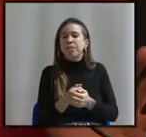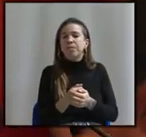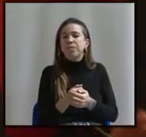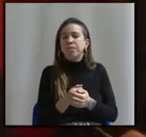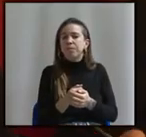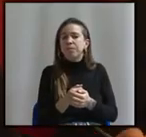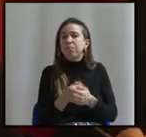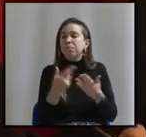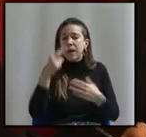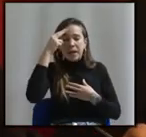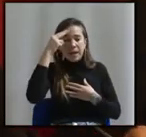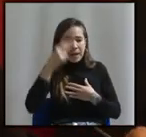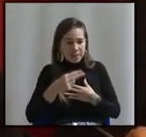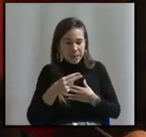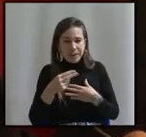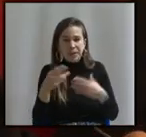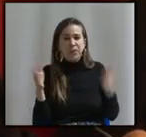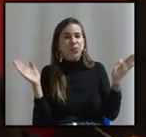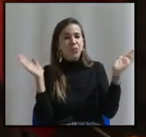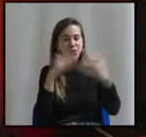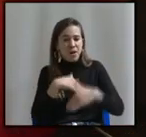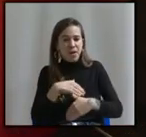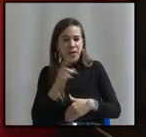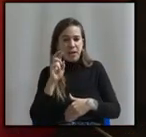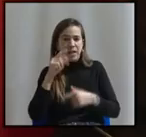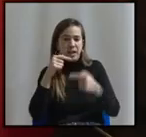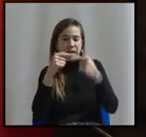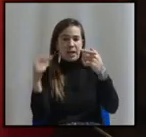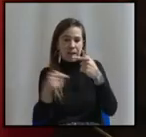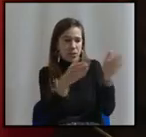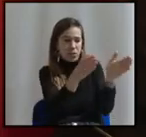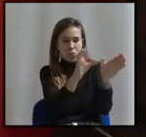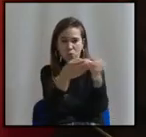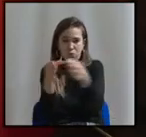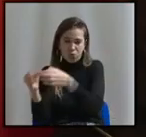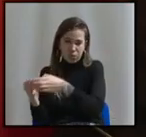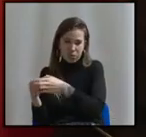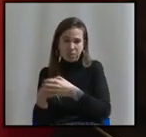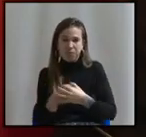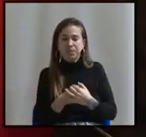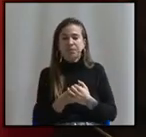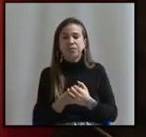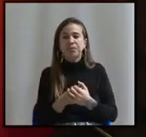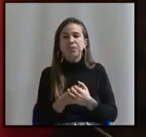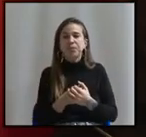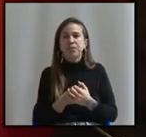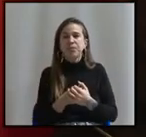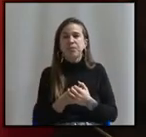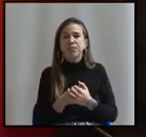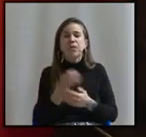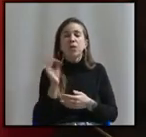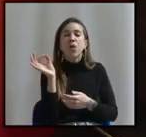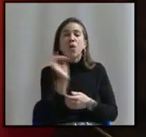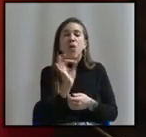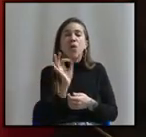cap mena de respecte pels altres membres d'aquesta sala de plens. O el teatre